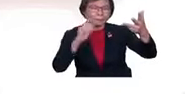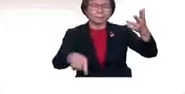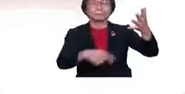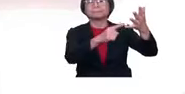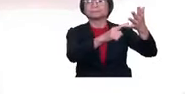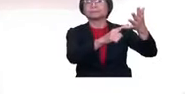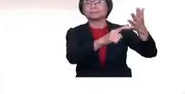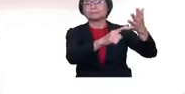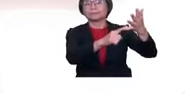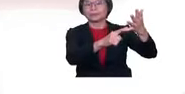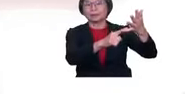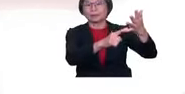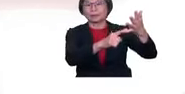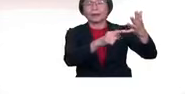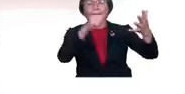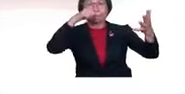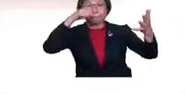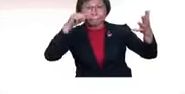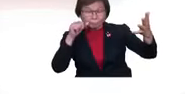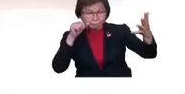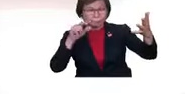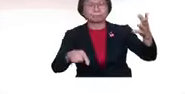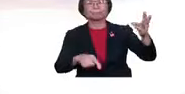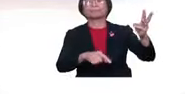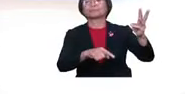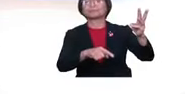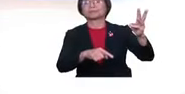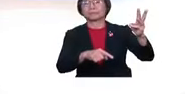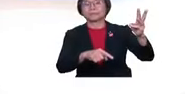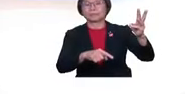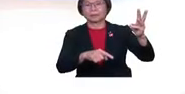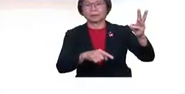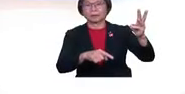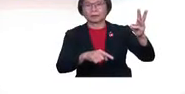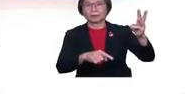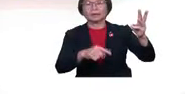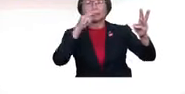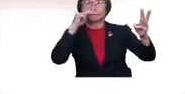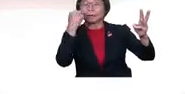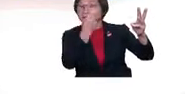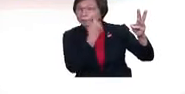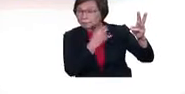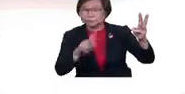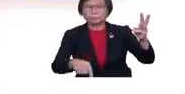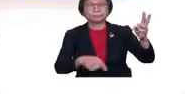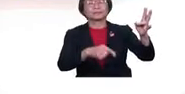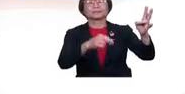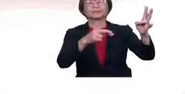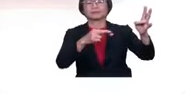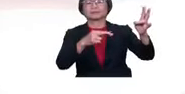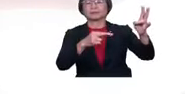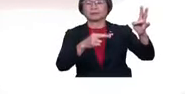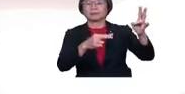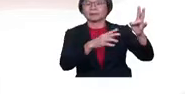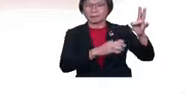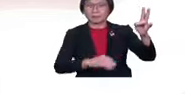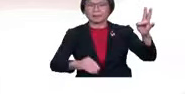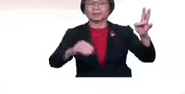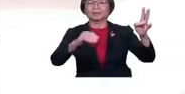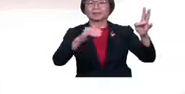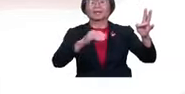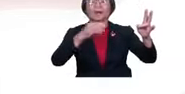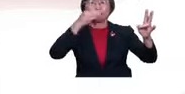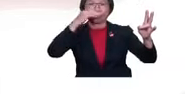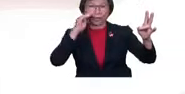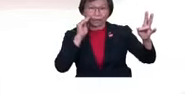Muhamad ton Abdullah Ahmad Badawi Reto Sri mohd Najib Tun Abdul Razak dan Tan Sri